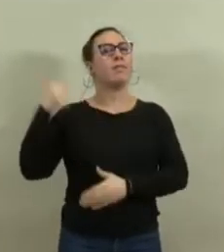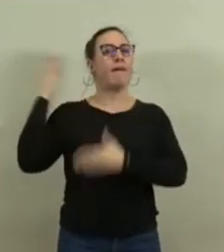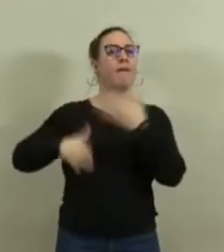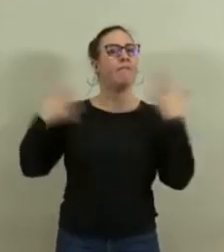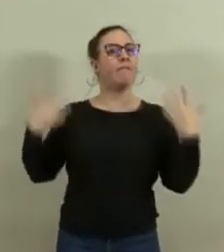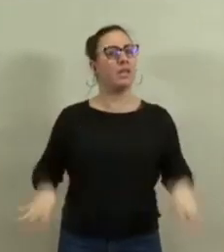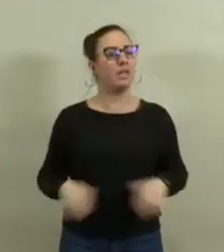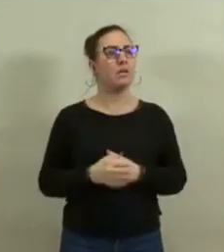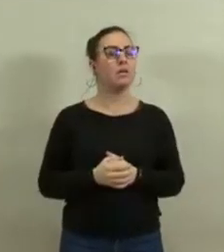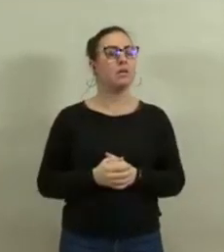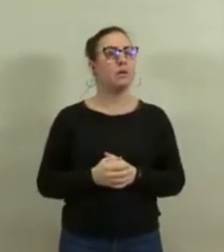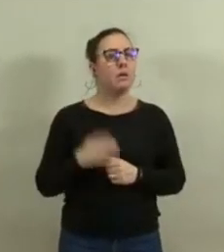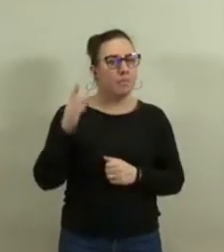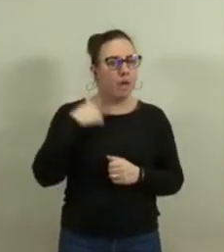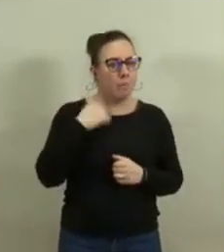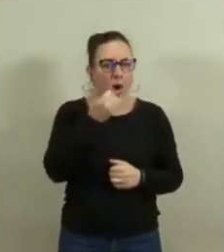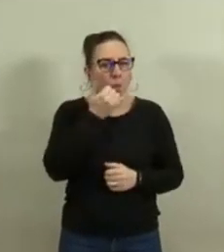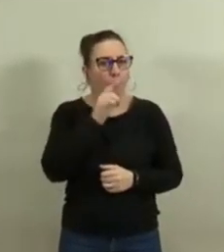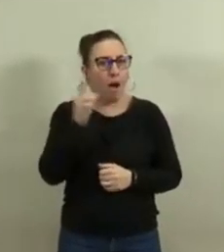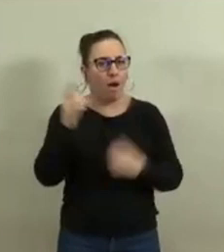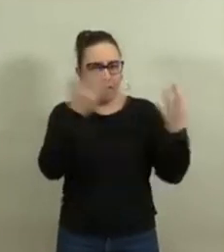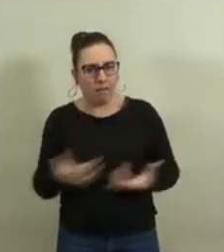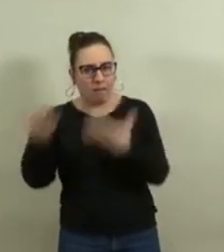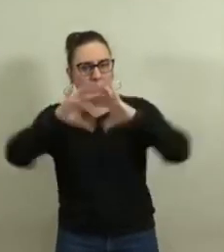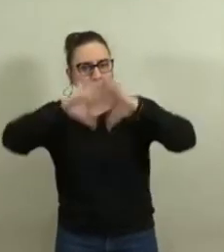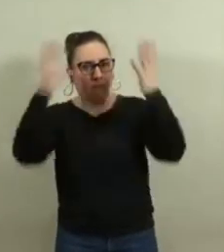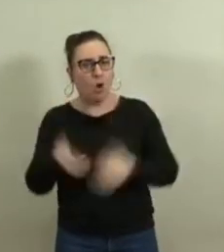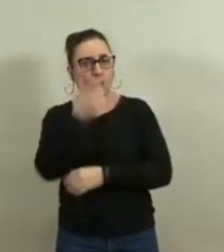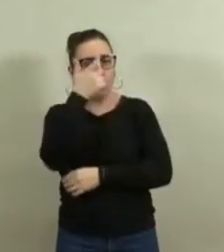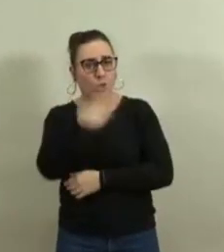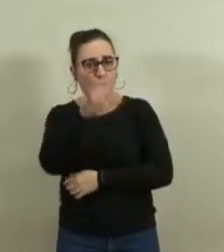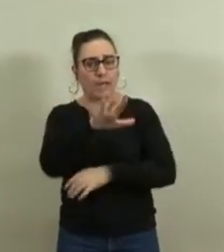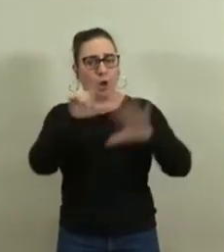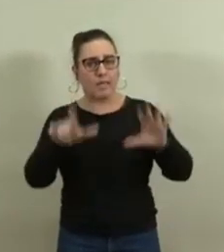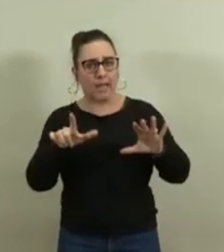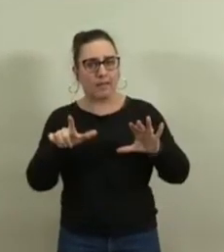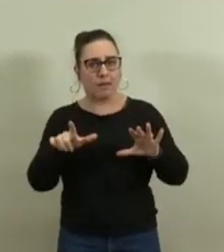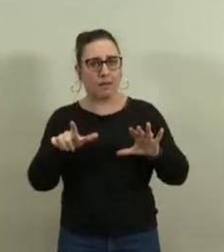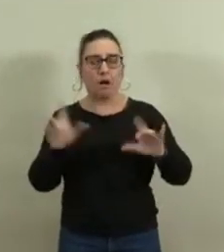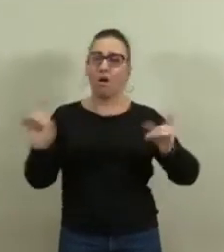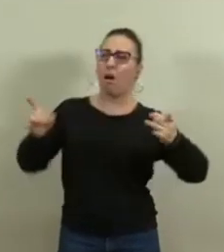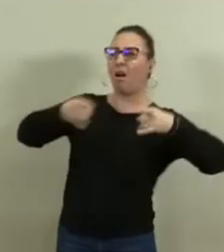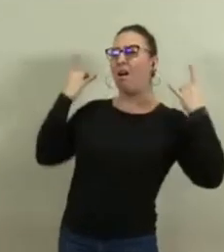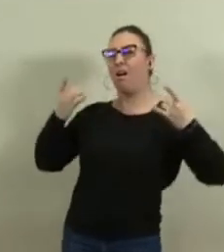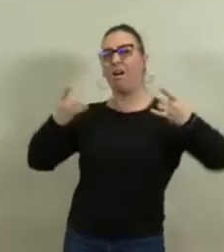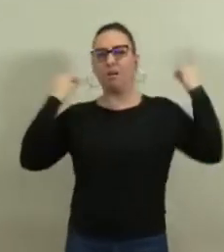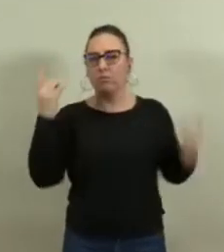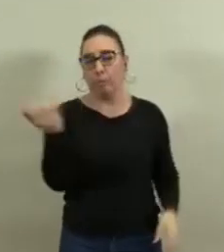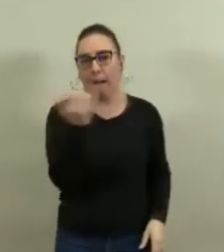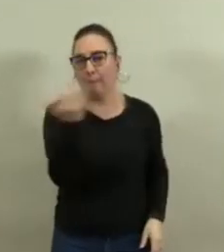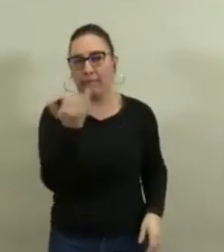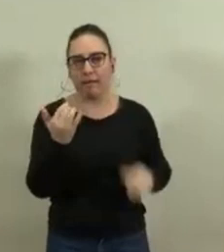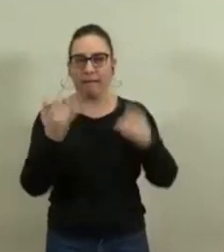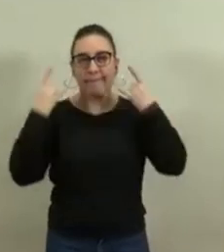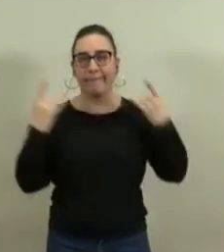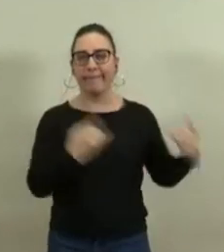Mais, si je ne m'abuse, nous en comptons 257. Donc il n'y a vraiment pas de quoi pousser des hurrahs. Vous poursuivez